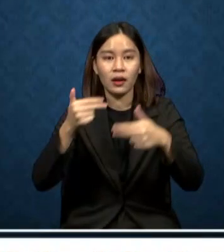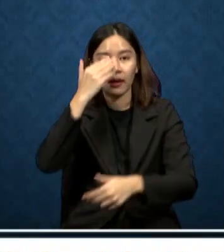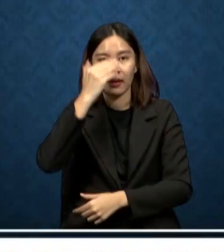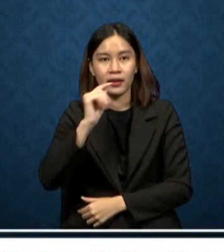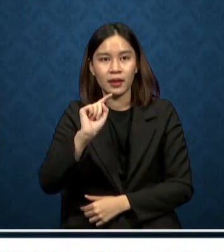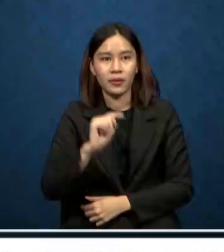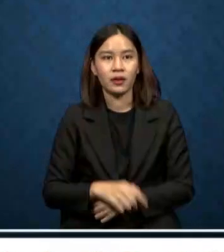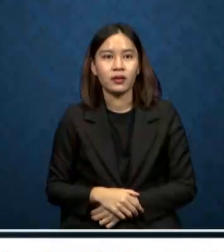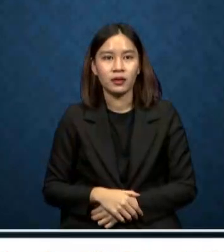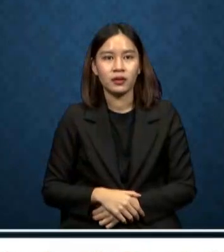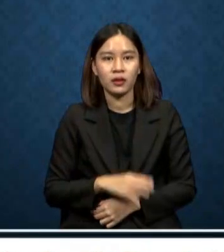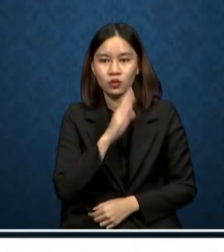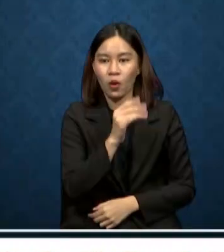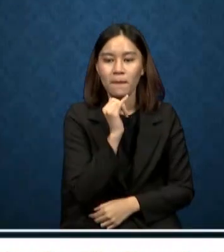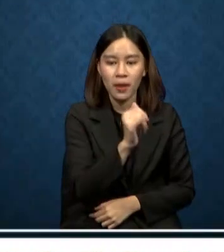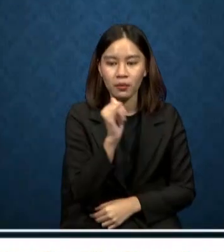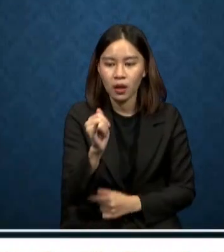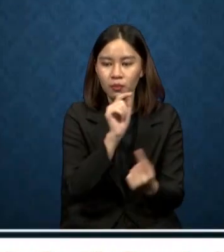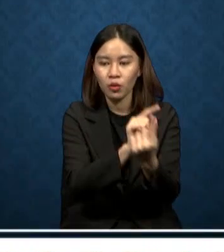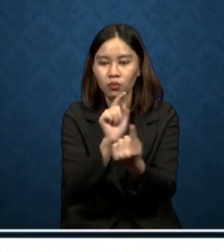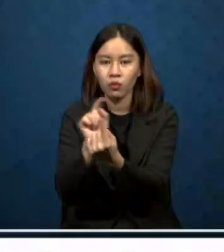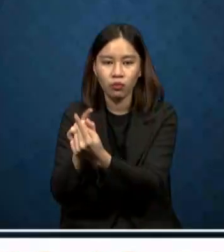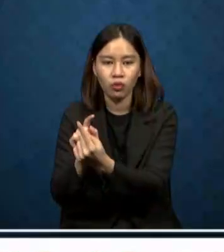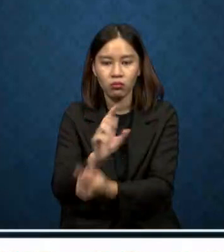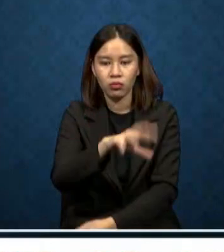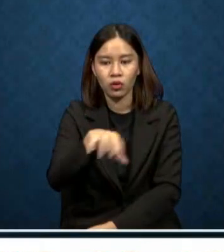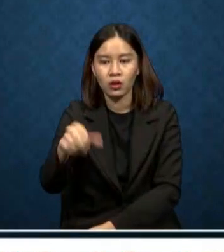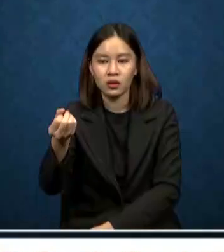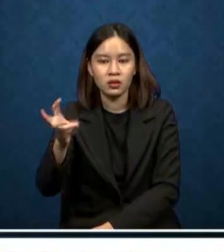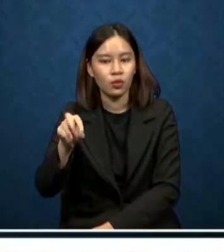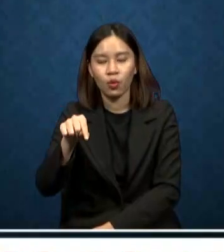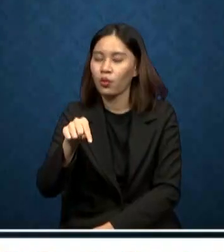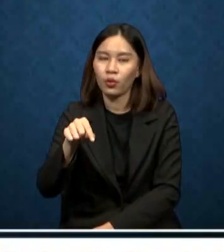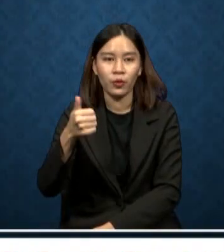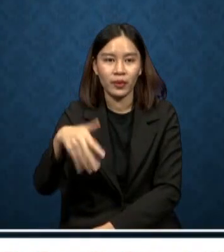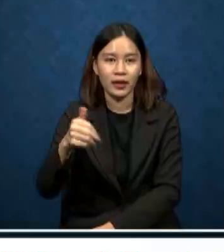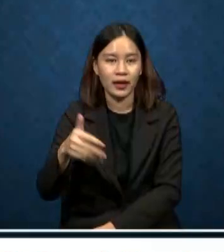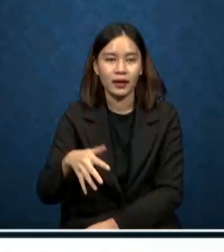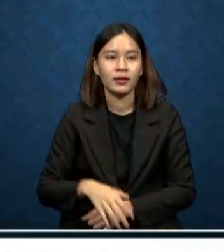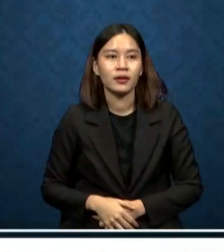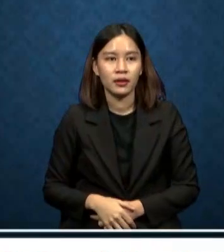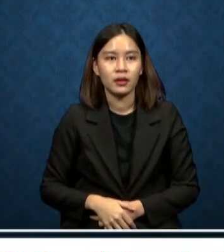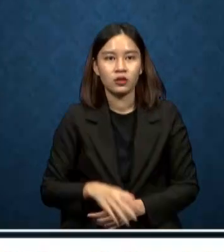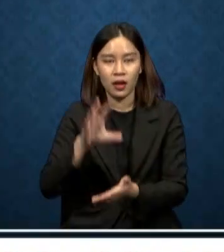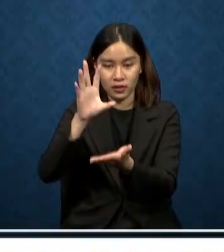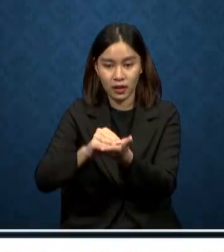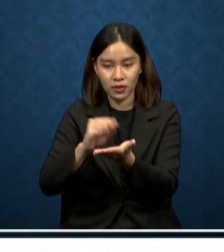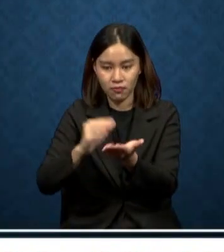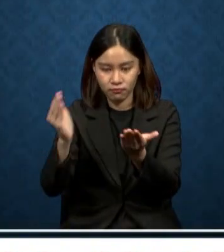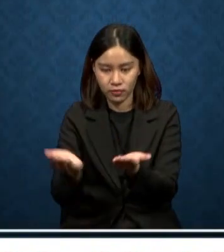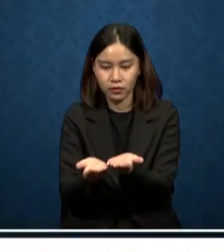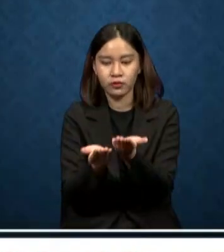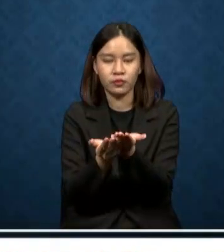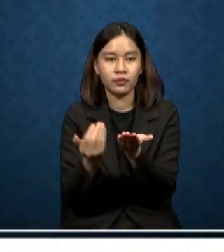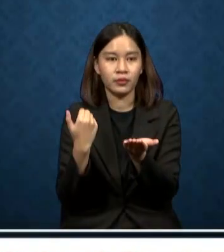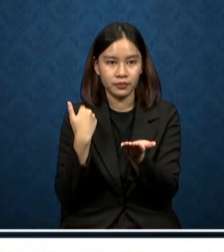เวลาที่จะไปพบกทกท่านทั้งก็ได้ข้มูมาชุหนึ่ เก็บไ้ก่อน